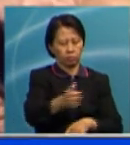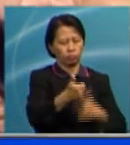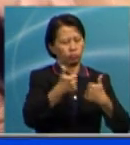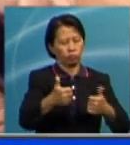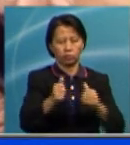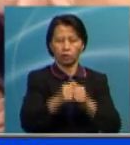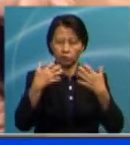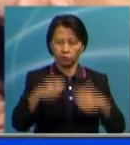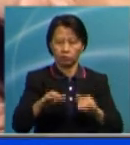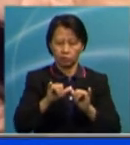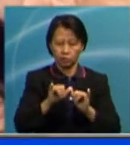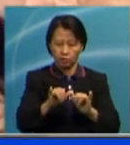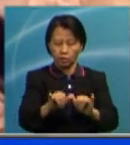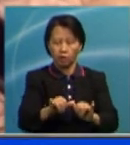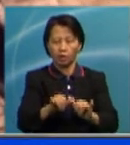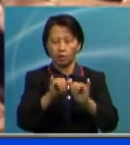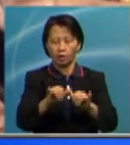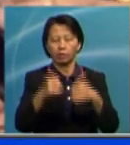dan telah